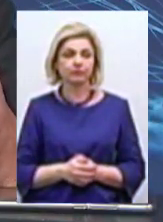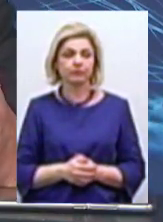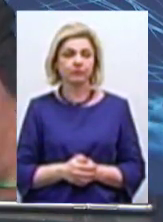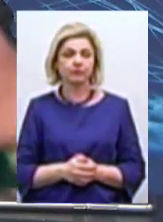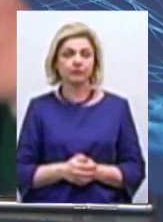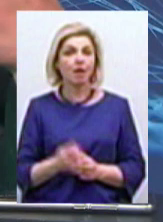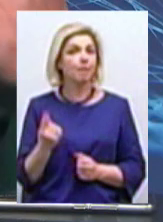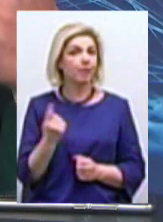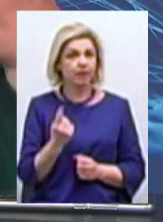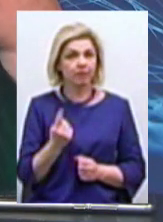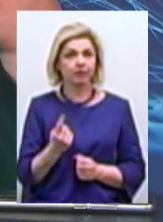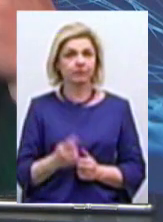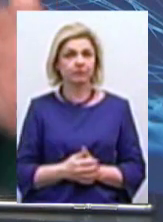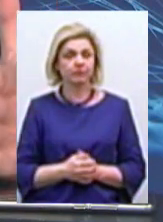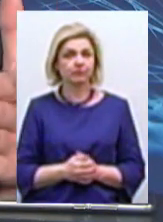це